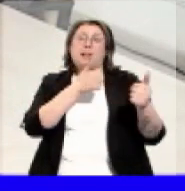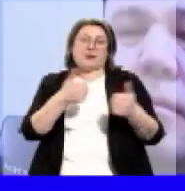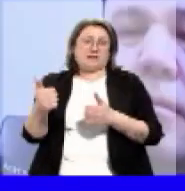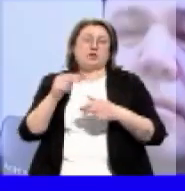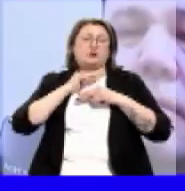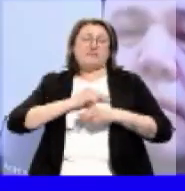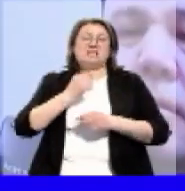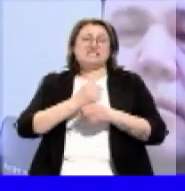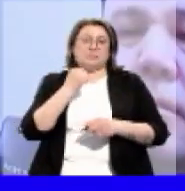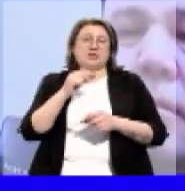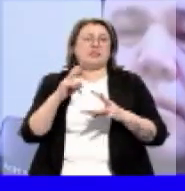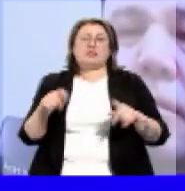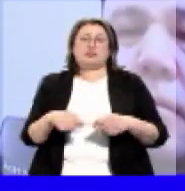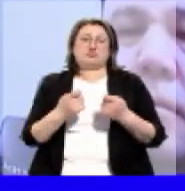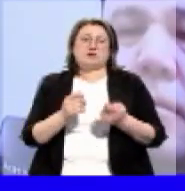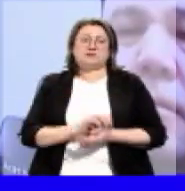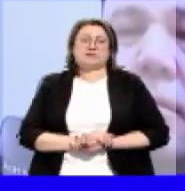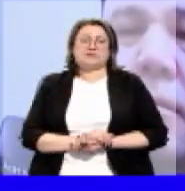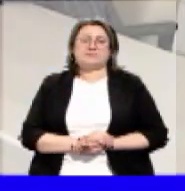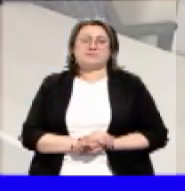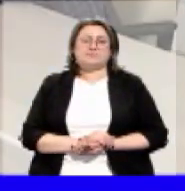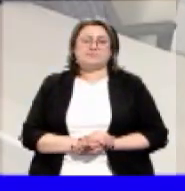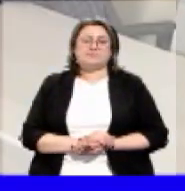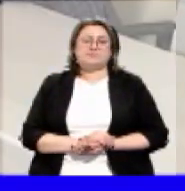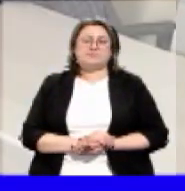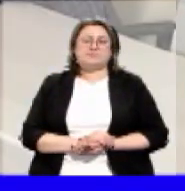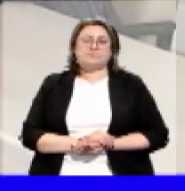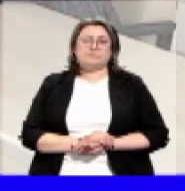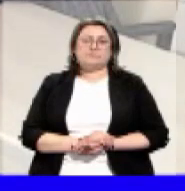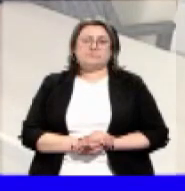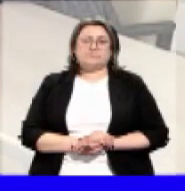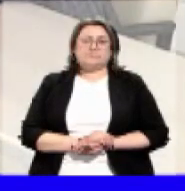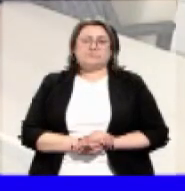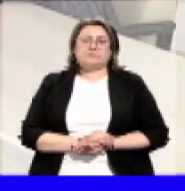благоприятная, трудовая дисциплина не нарушается. Айдана Папанина, Родион Бабич, телеканал Костанай.